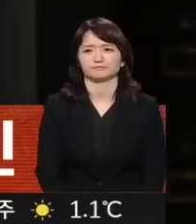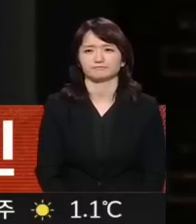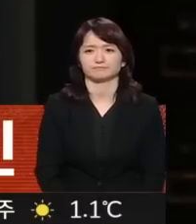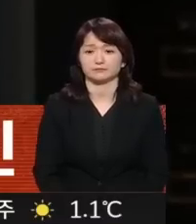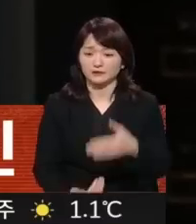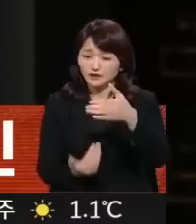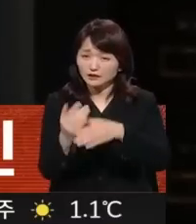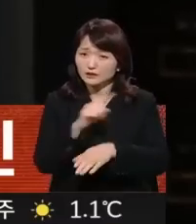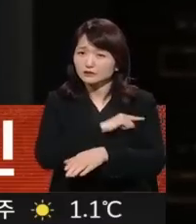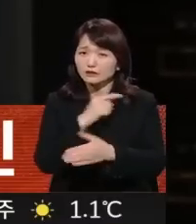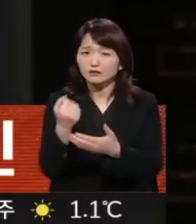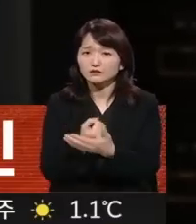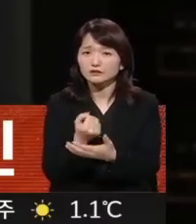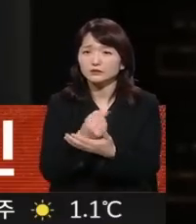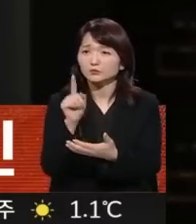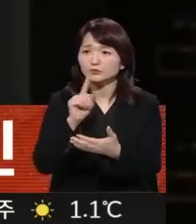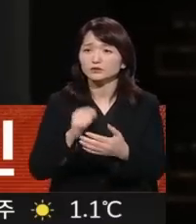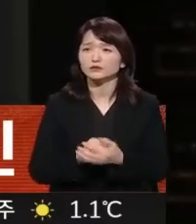안타까운게